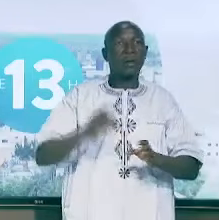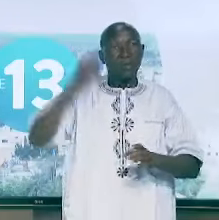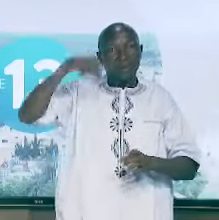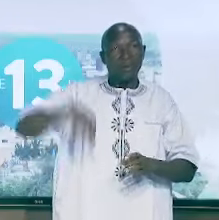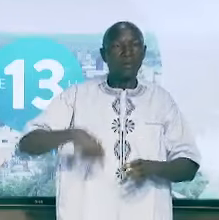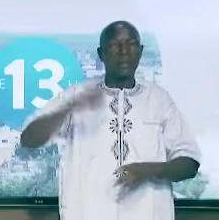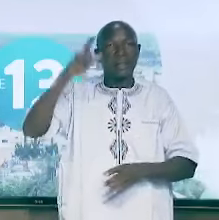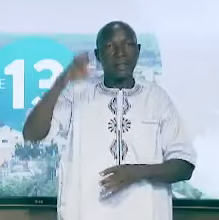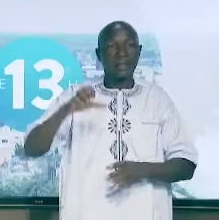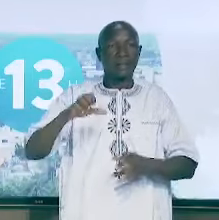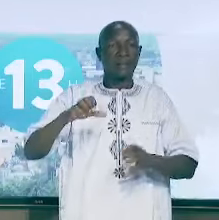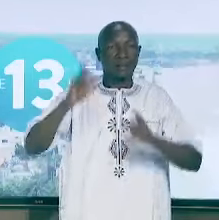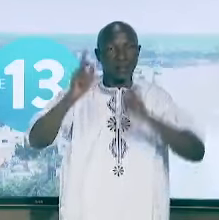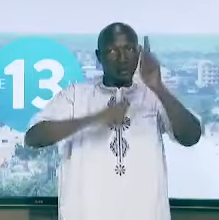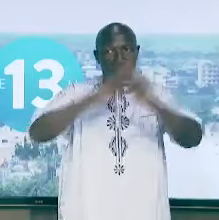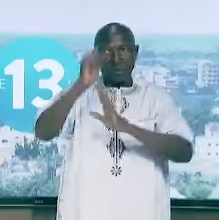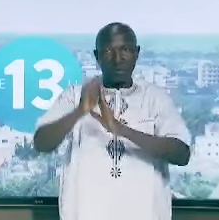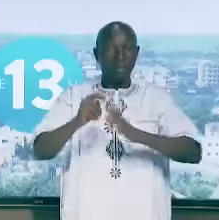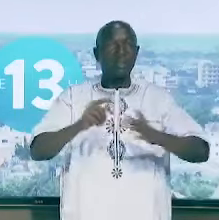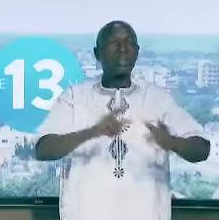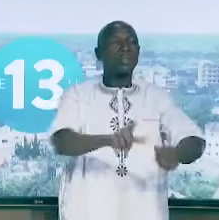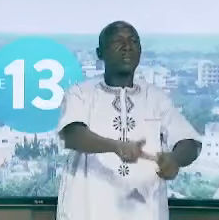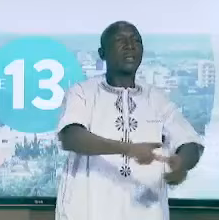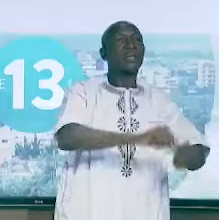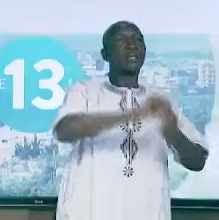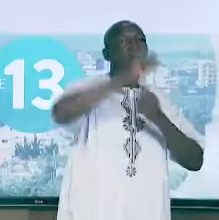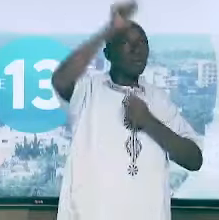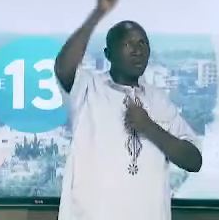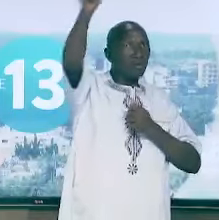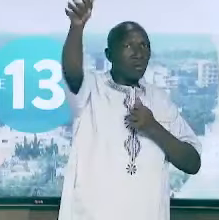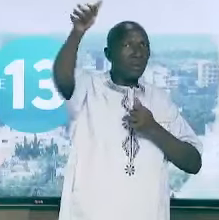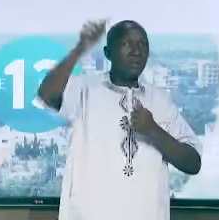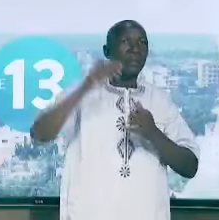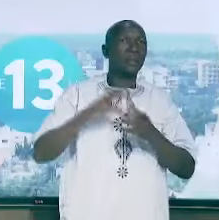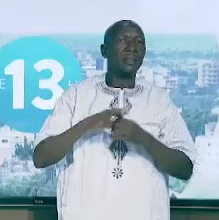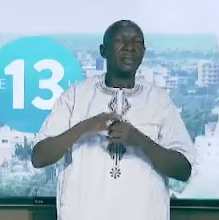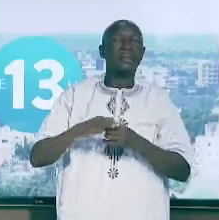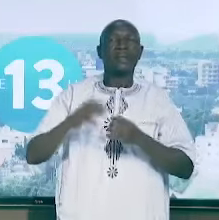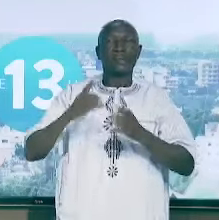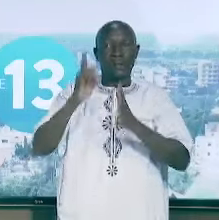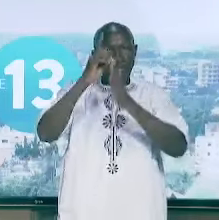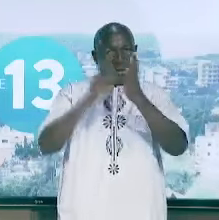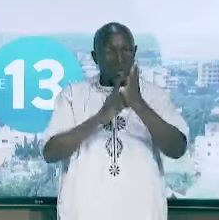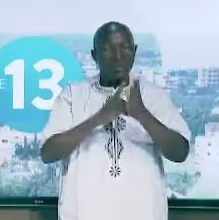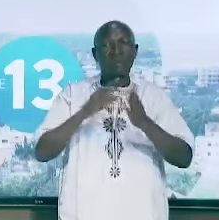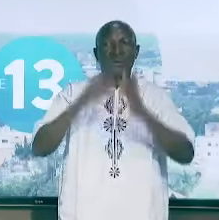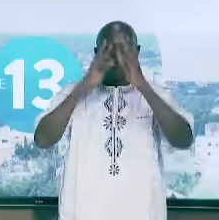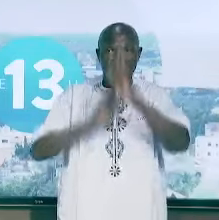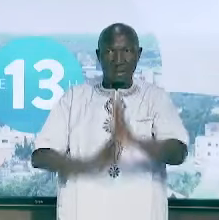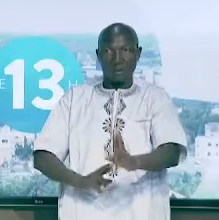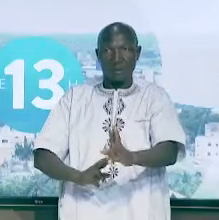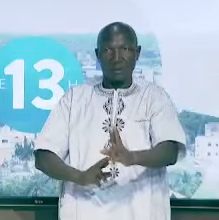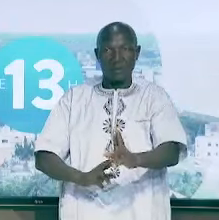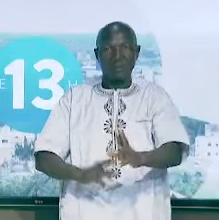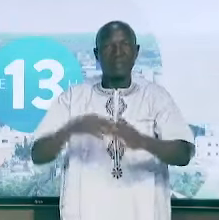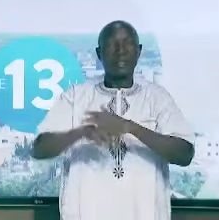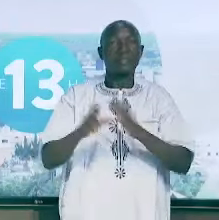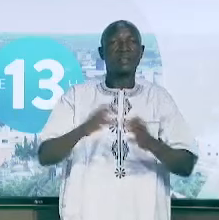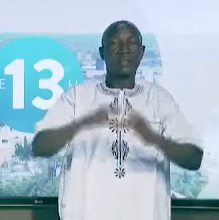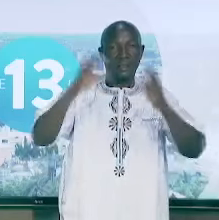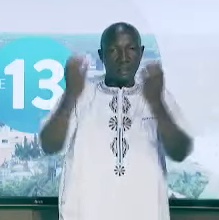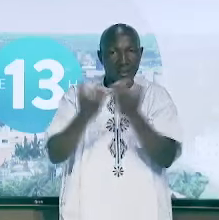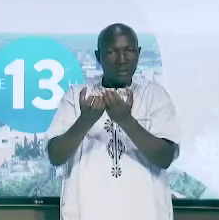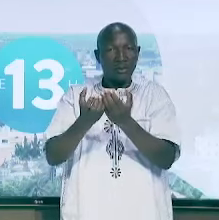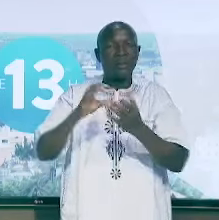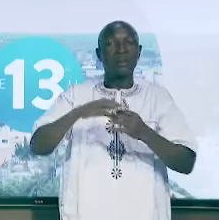quel que soit le hameau de culture dans lequel ils se trouvent, que leurs droits soient respectés. Les régions pilotes de ces cadres de concertation sur